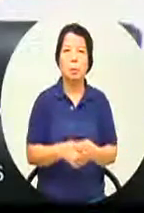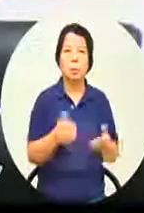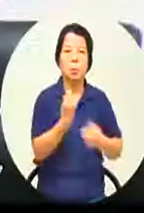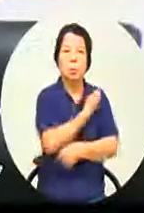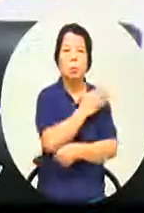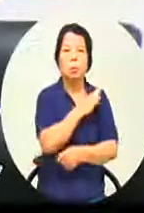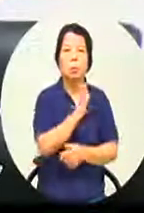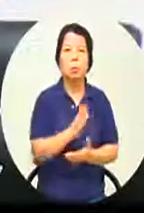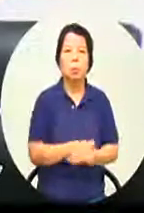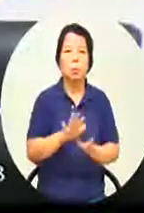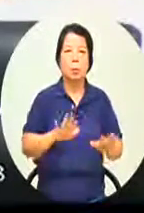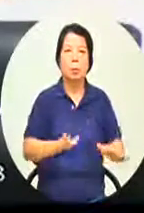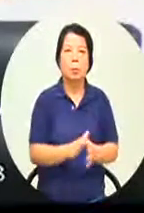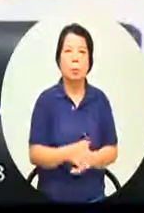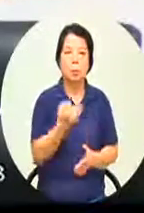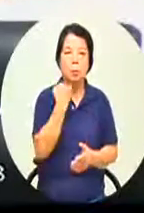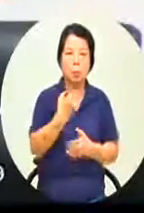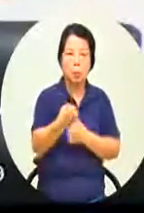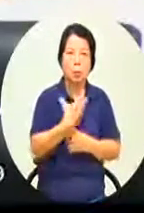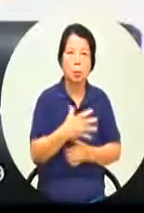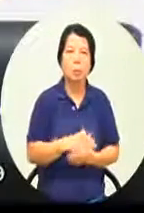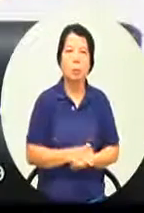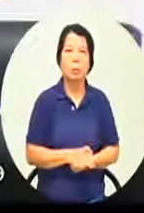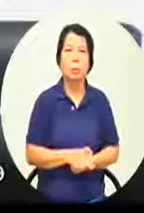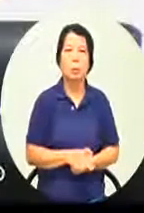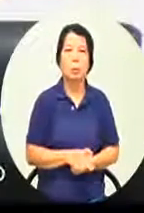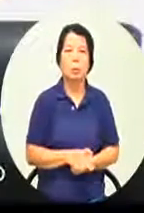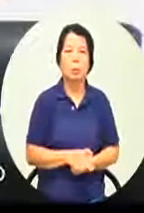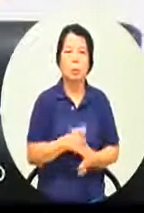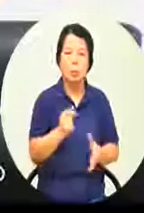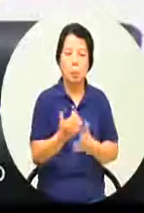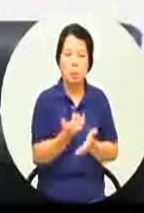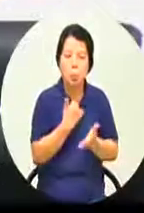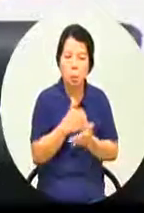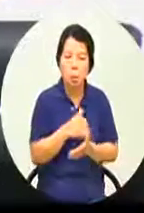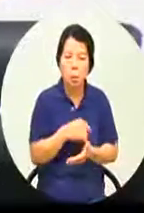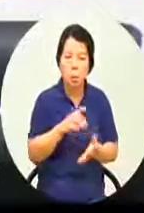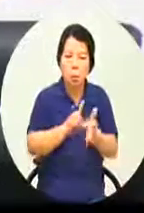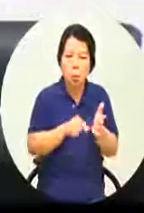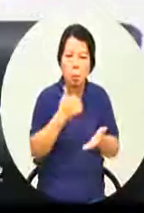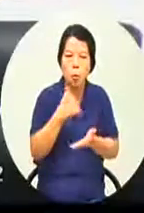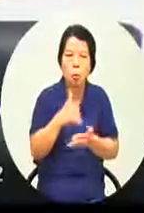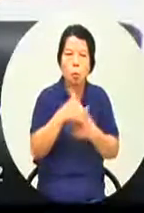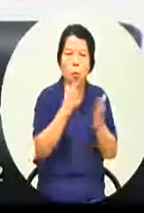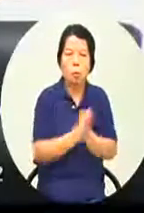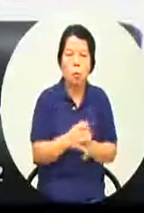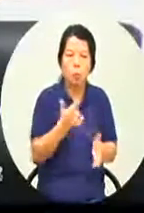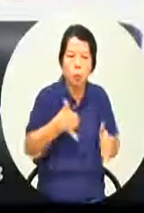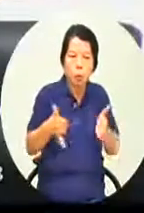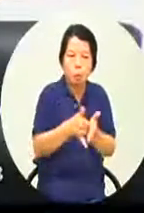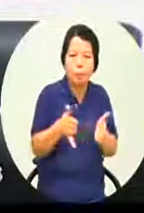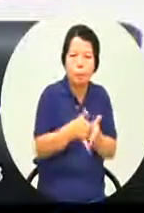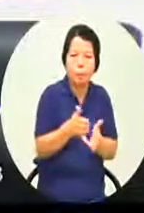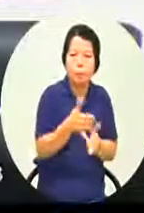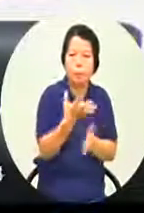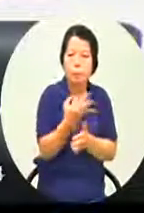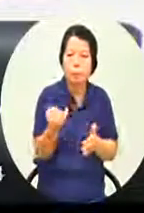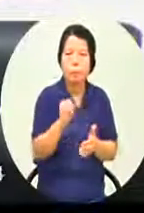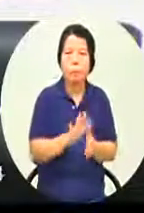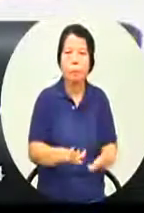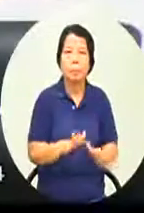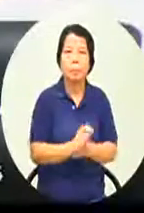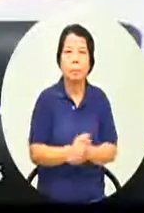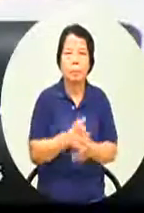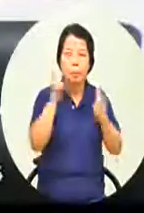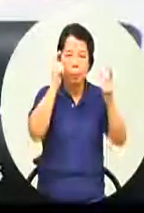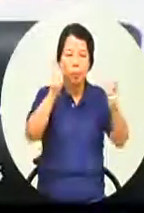管。现在你可不可以先告诉我们，你预计我们要到多少的运量，目前高